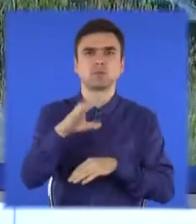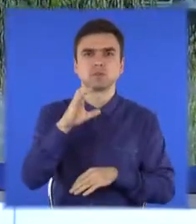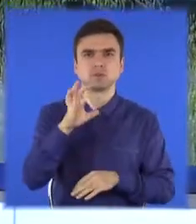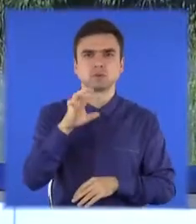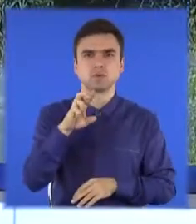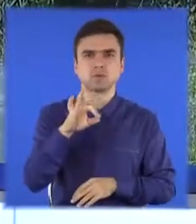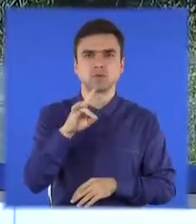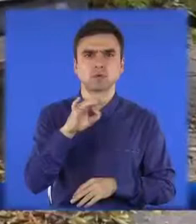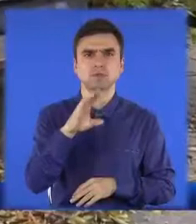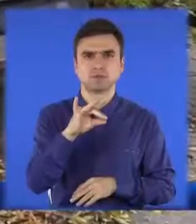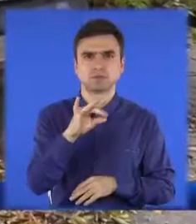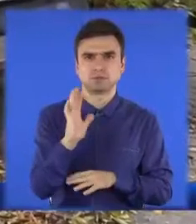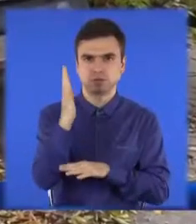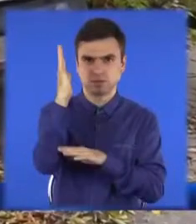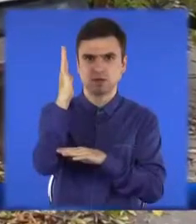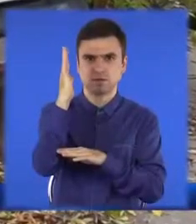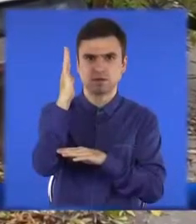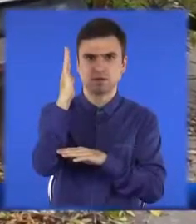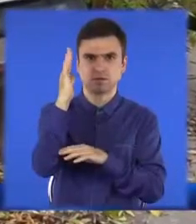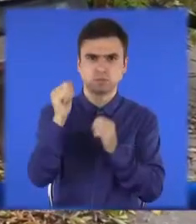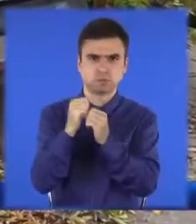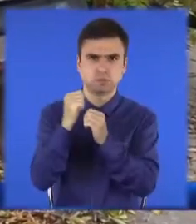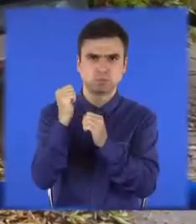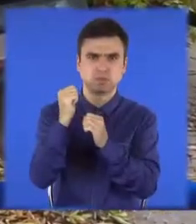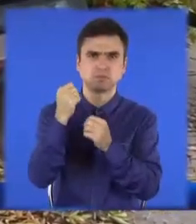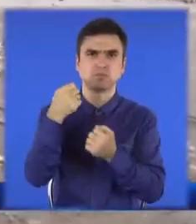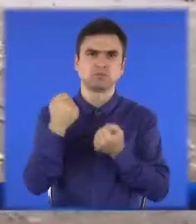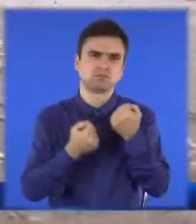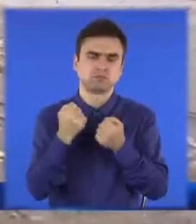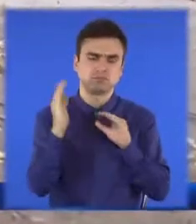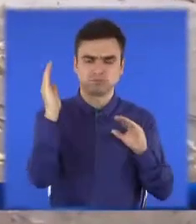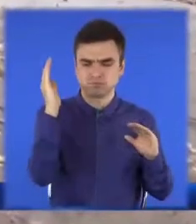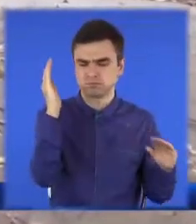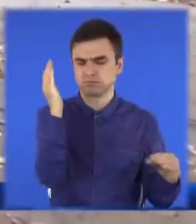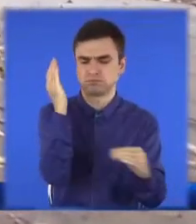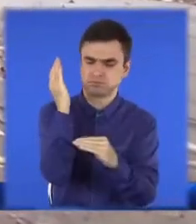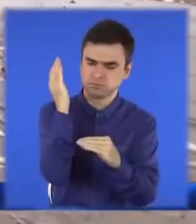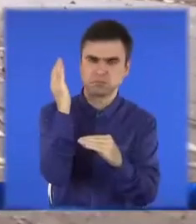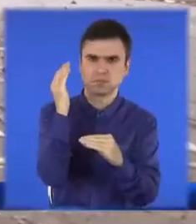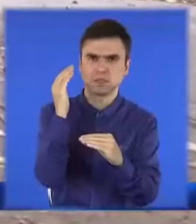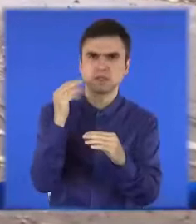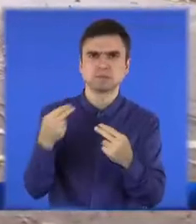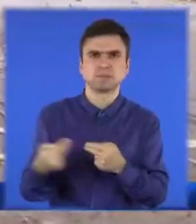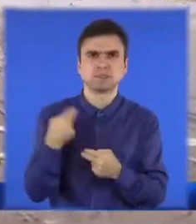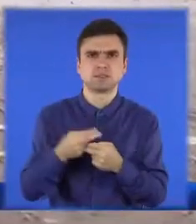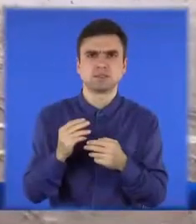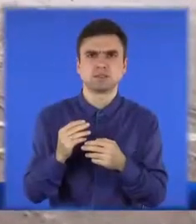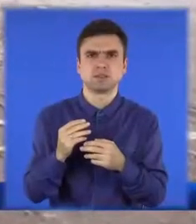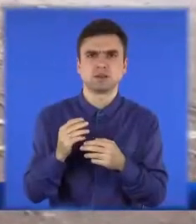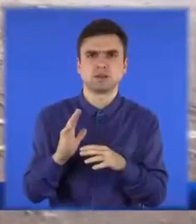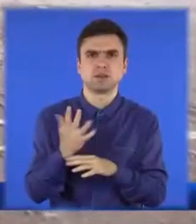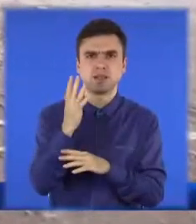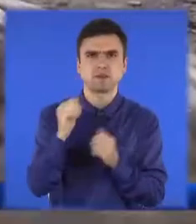слів керманича іномарки, він заїхав у провулок. Там на дорозі лежала суха гілка. Щоб її прибрати та проїхати